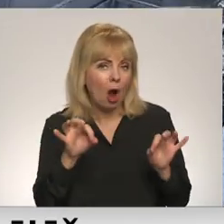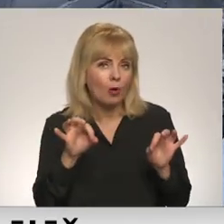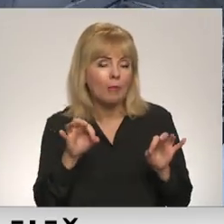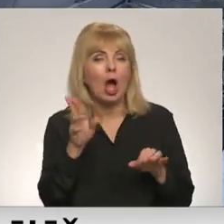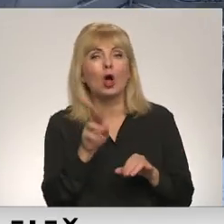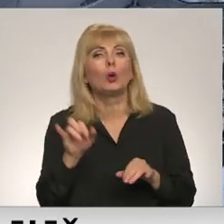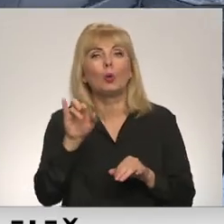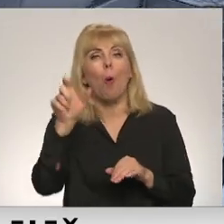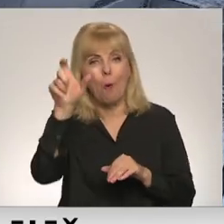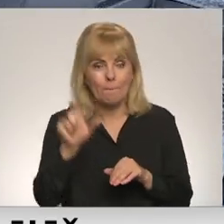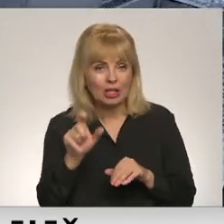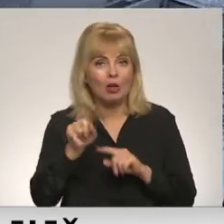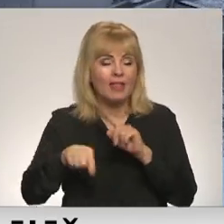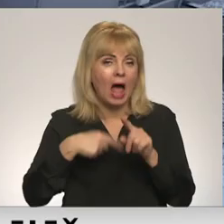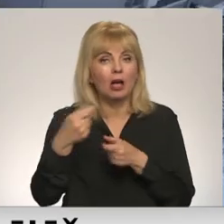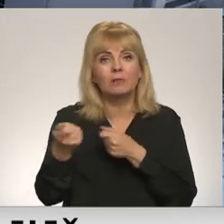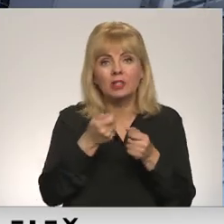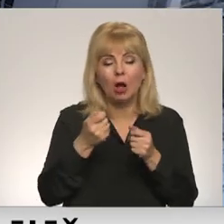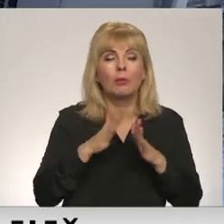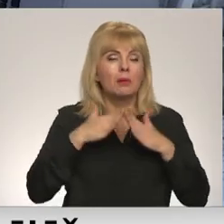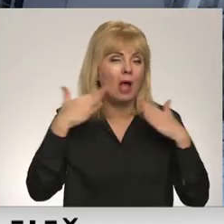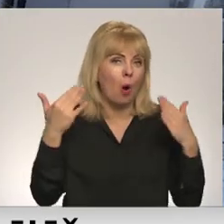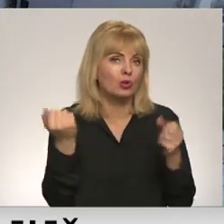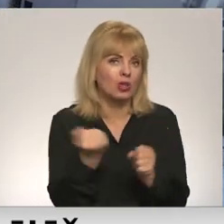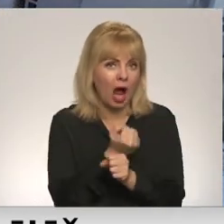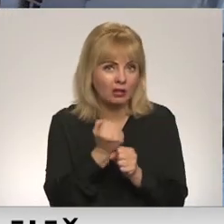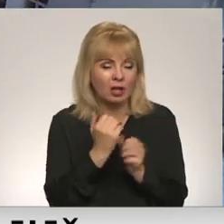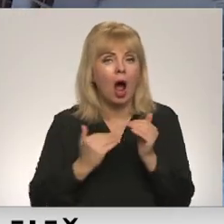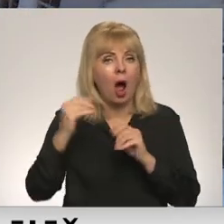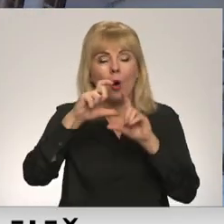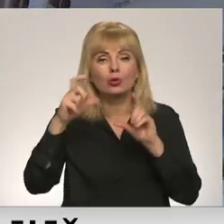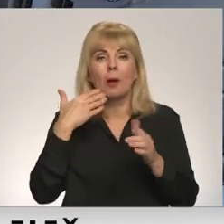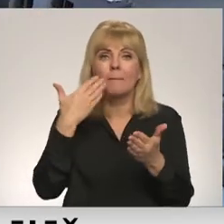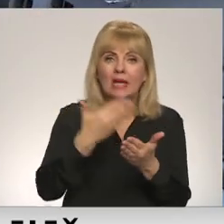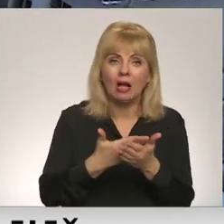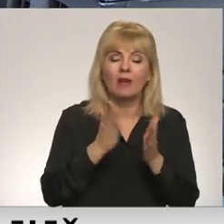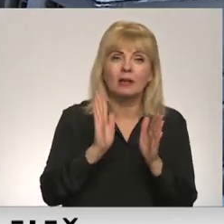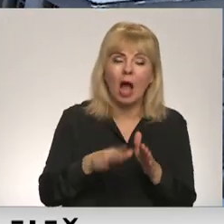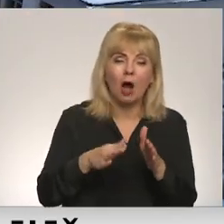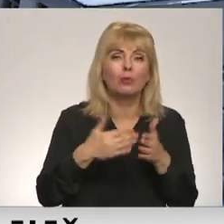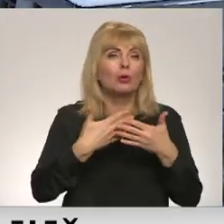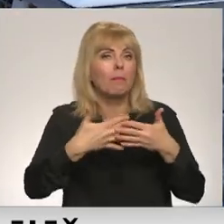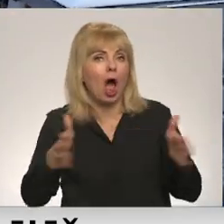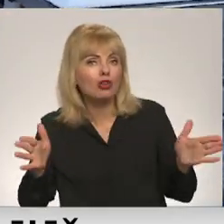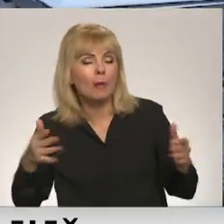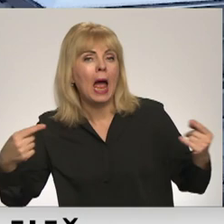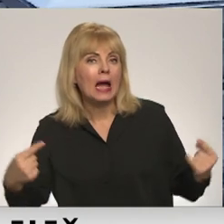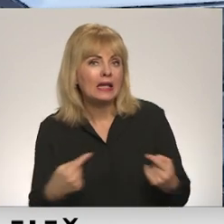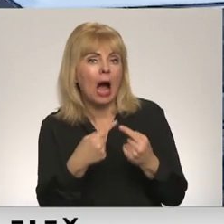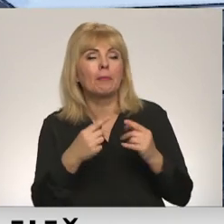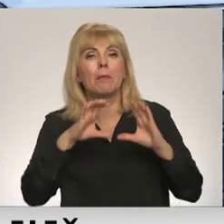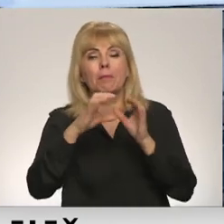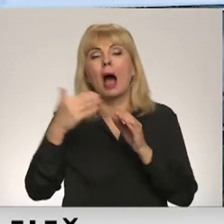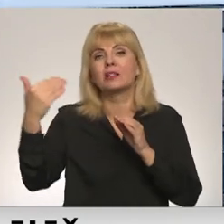Krūmiņš uzskata, ka nākamajam rektoram darāmā būs daudz, augstskolas piedāvājumam jābūt dinamiskam un jāpielāgojas